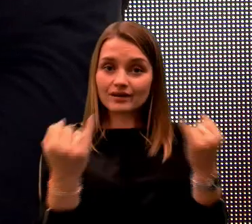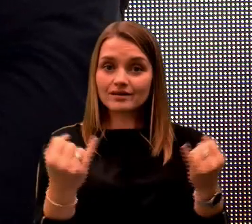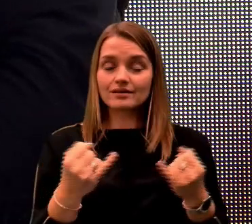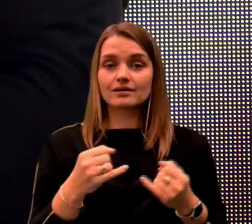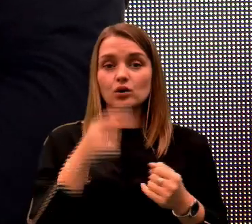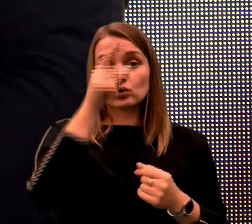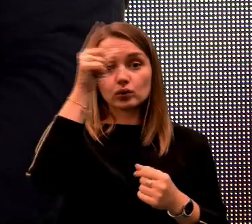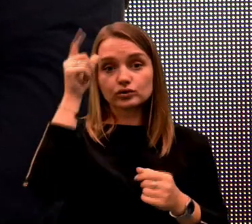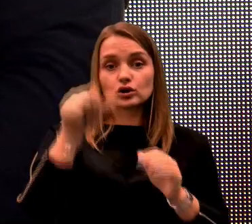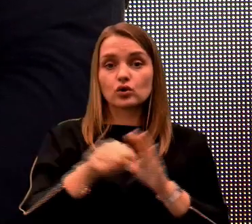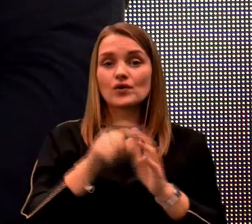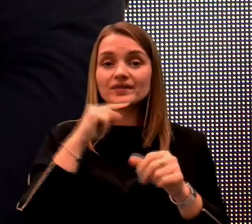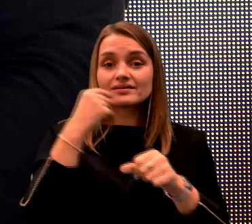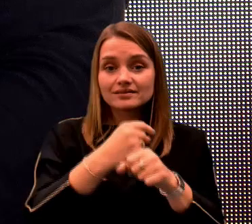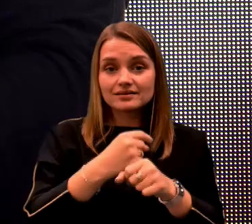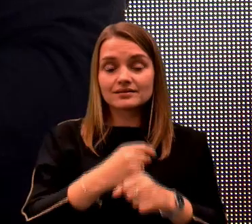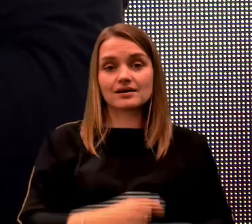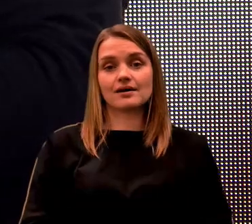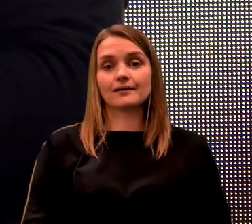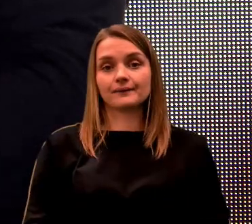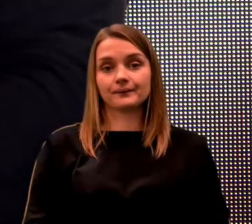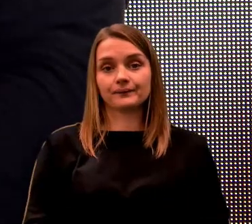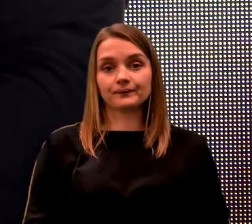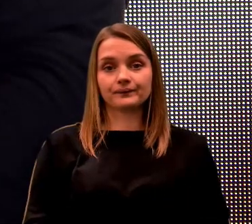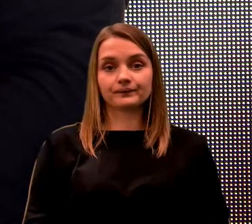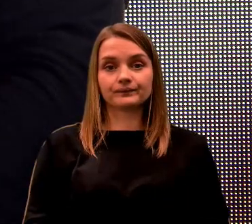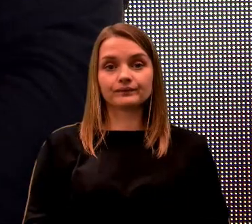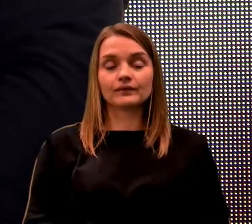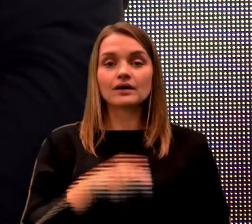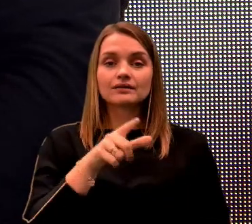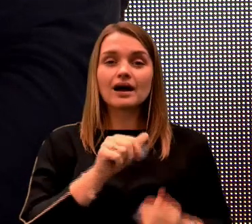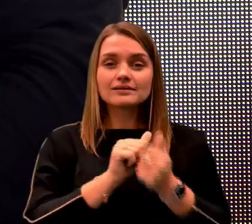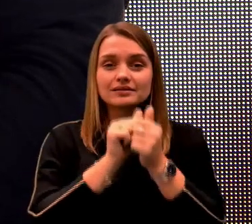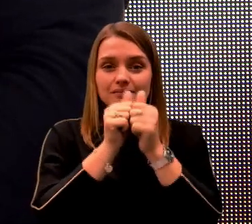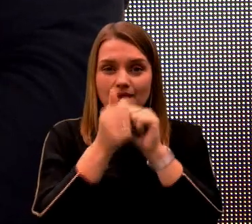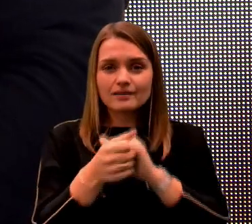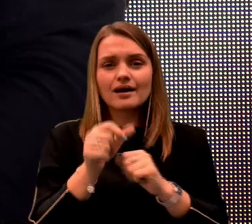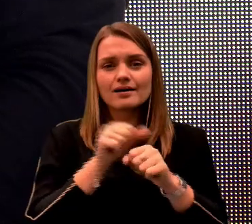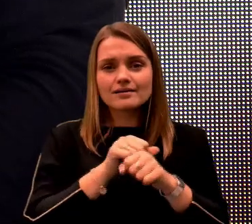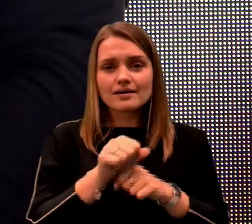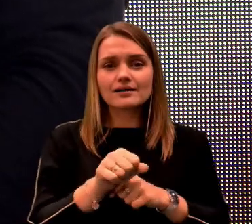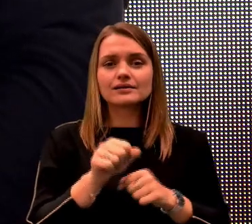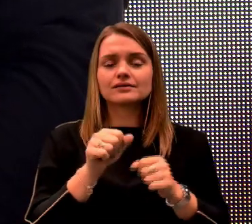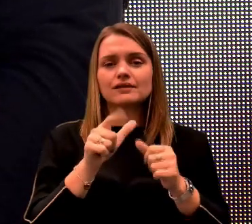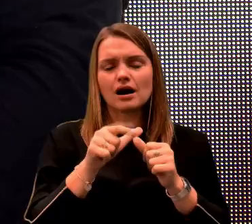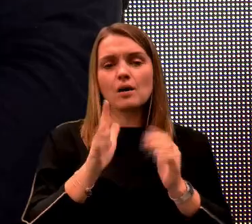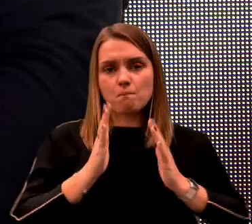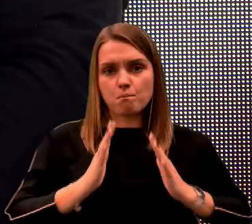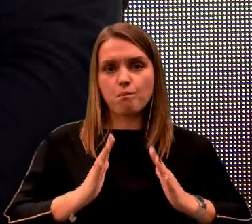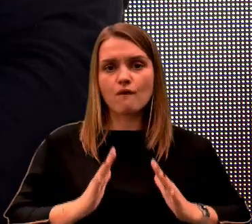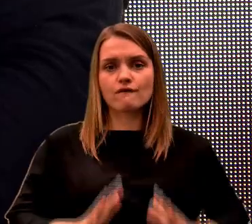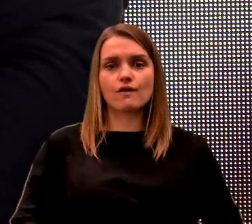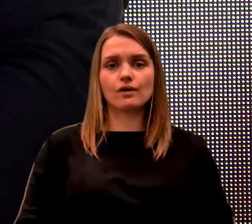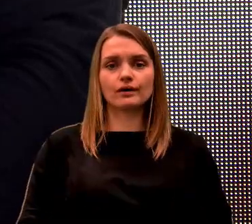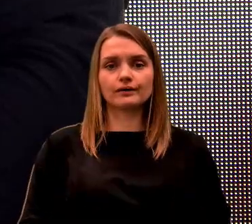procesu decyzyjnego. Ewidentnie ta zmiana następuje, chociaż pewnie powoli. A i